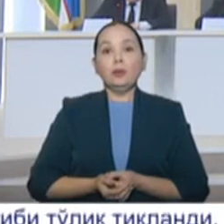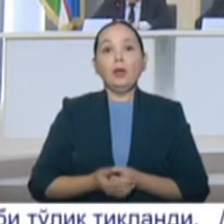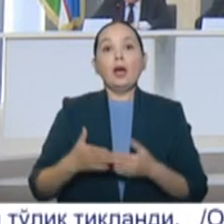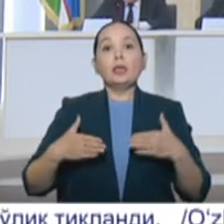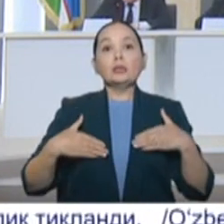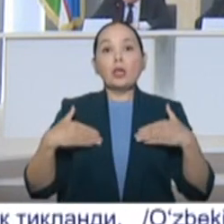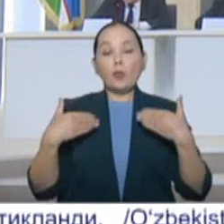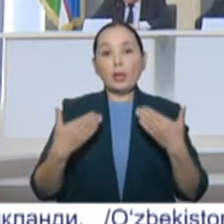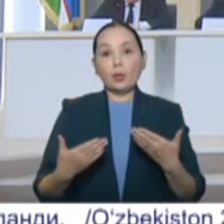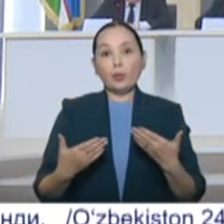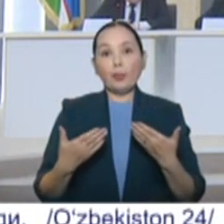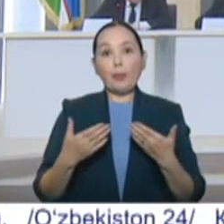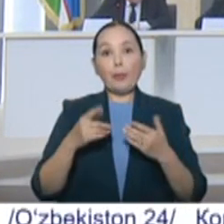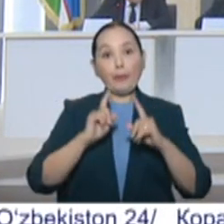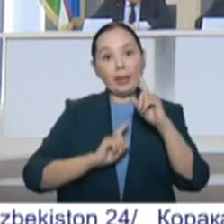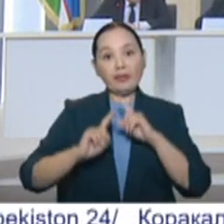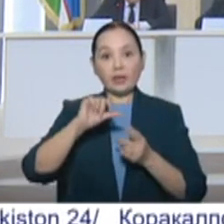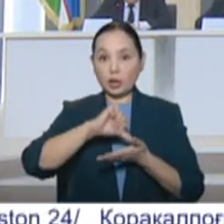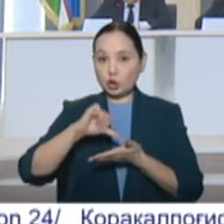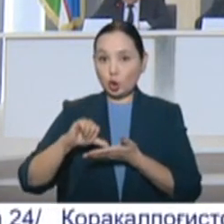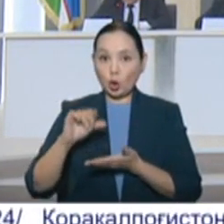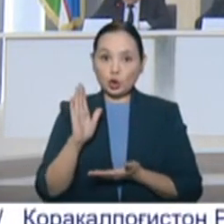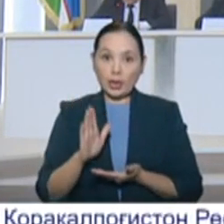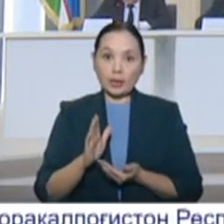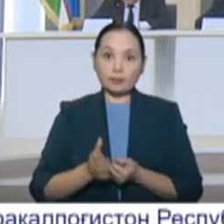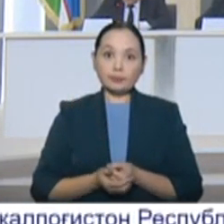Assalomu alaykum, brifing ishtirokchilari,